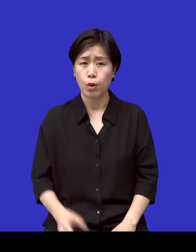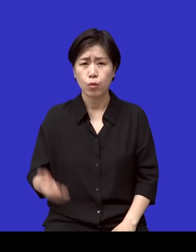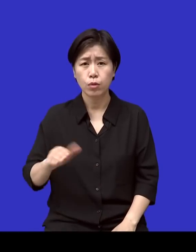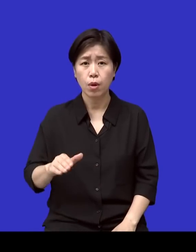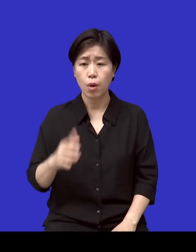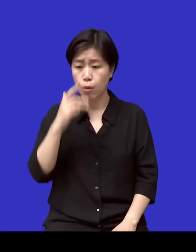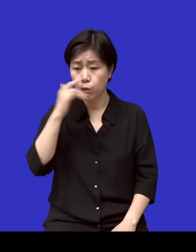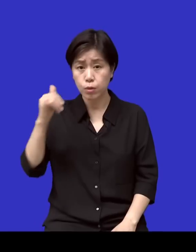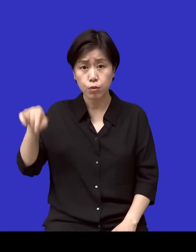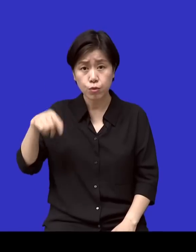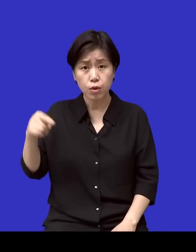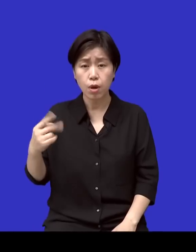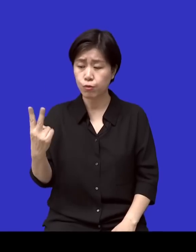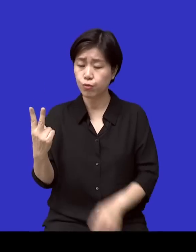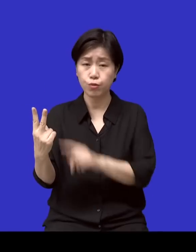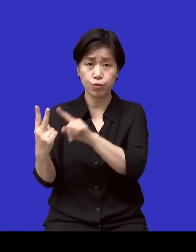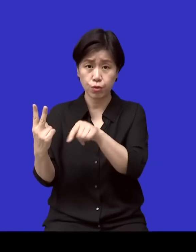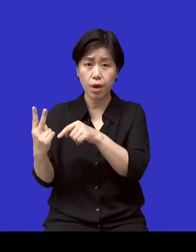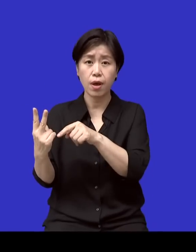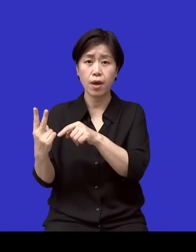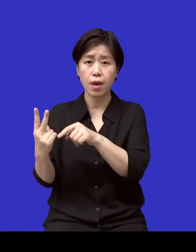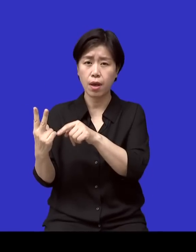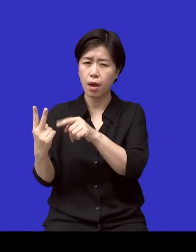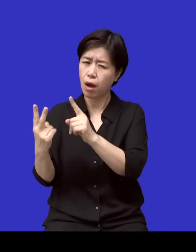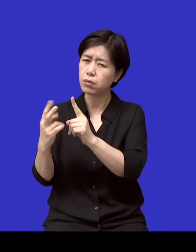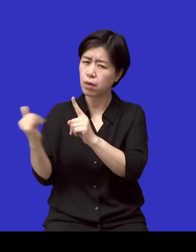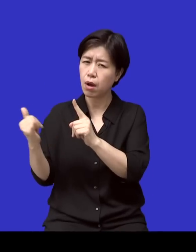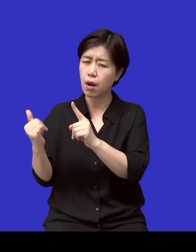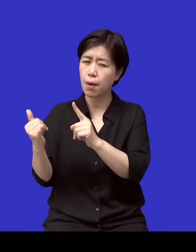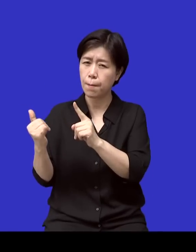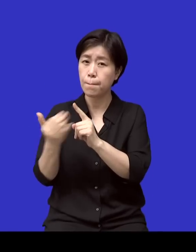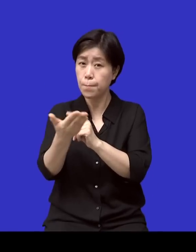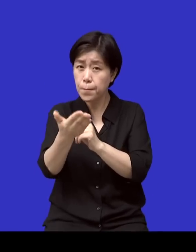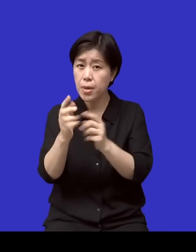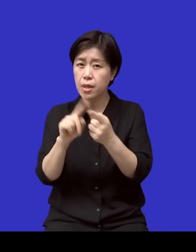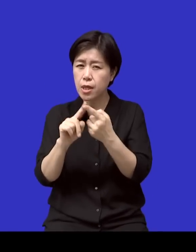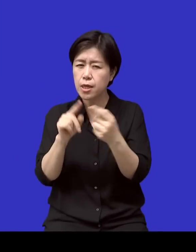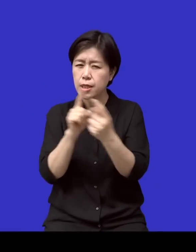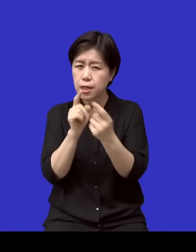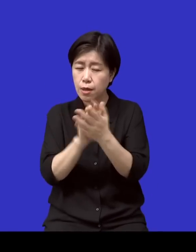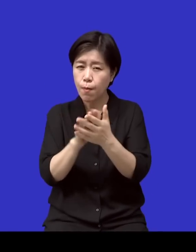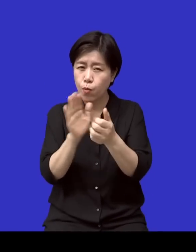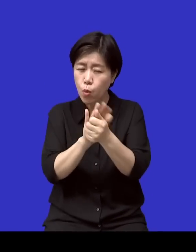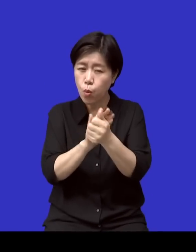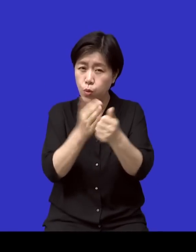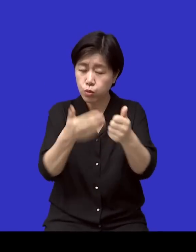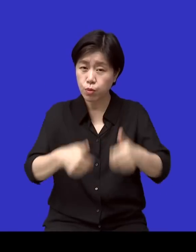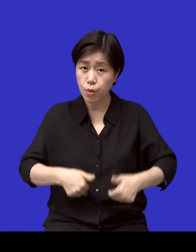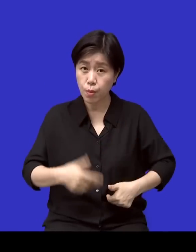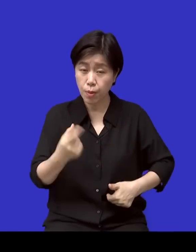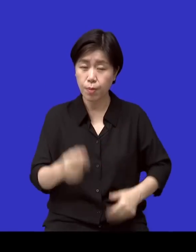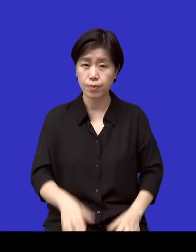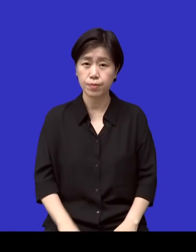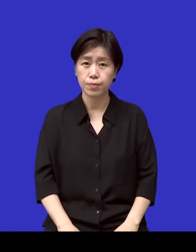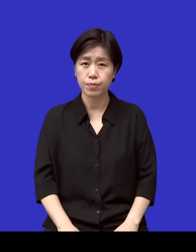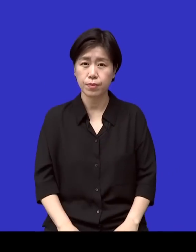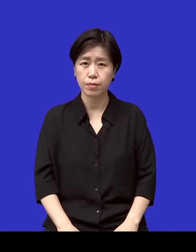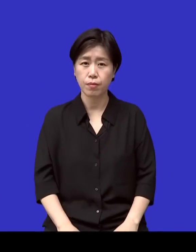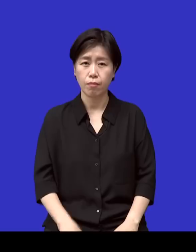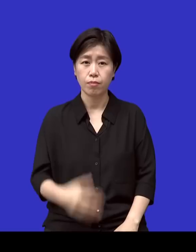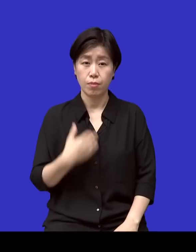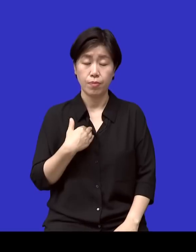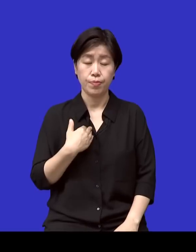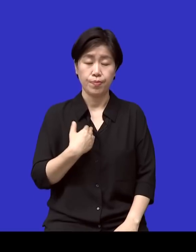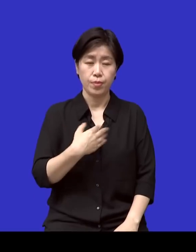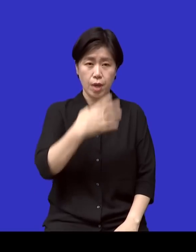되진 않나? 네, 그래서 제가 강원도로 왔을 때 네. 사실 돈은 벌어야 하는데 할머니는 나이가 좀